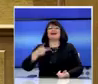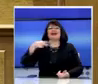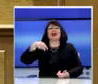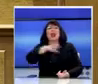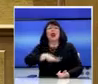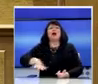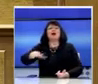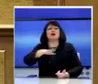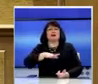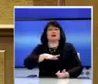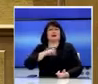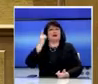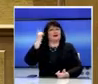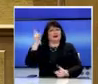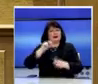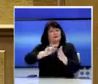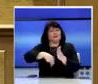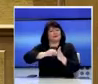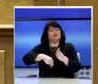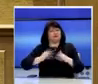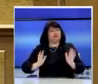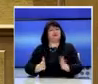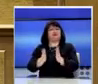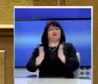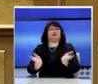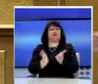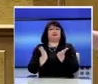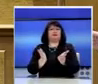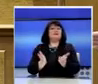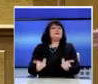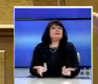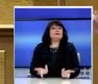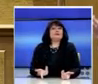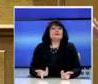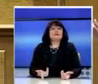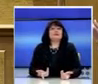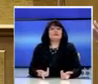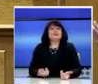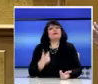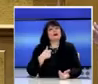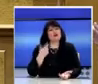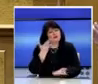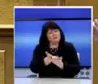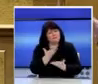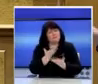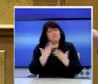έμπνευσης εν μέσω της πανδημίας. Αλλά έχω καταθέσει